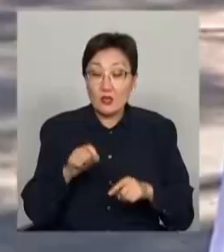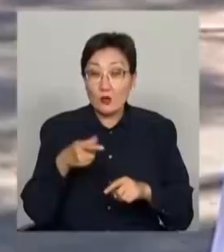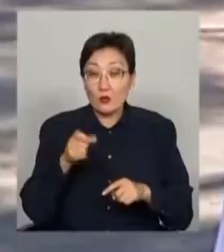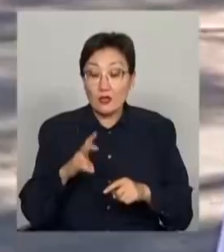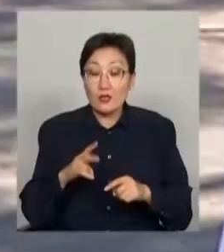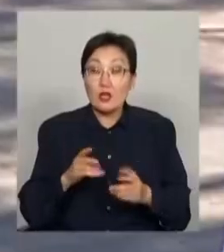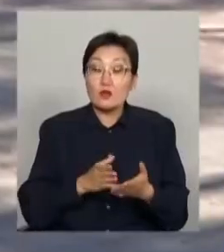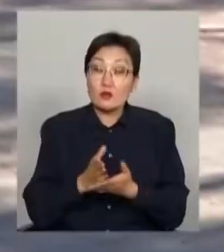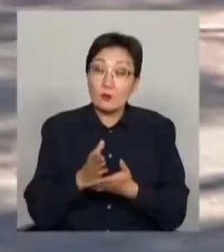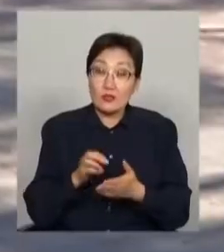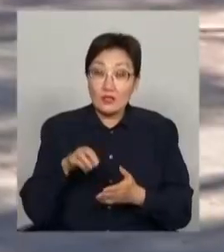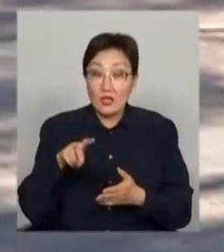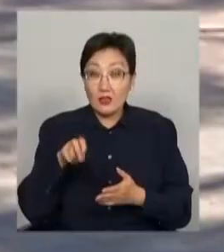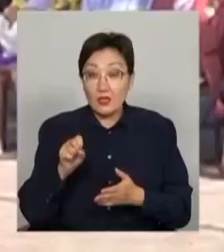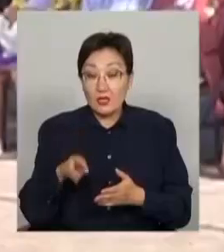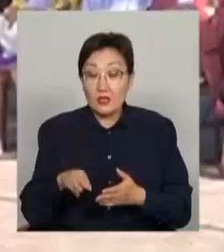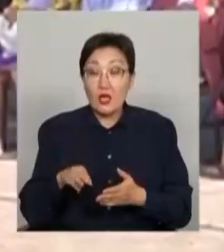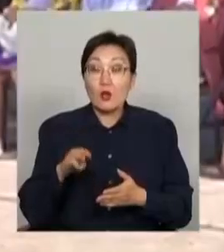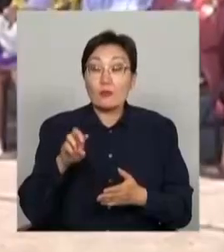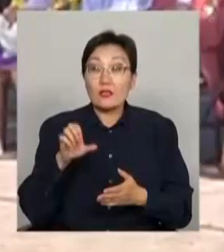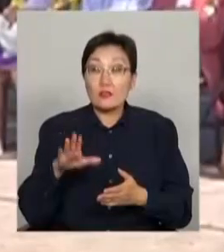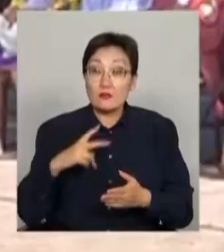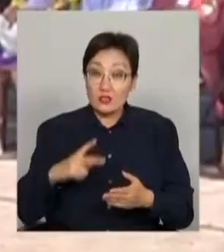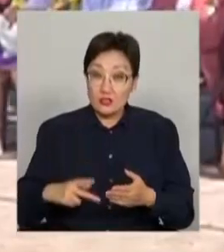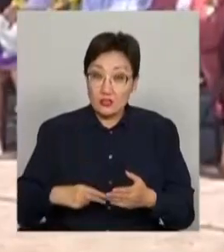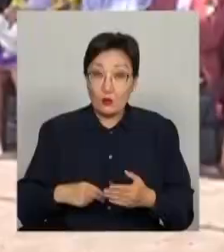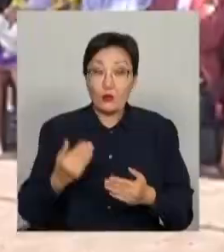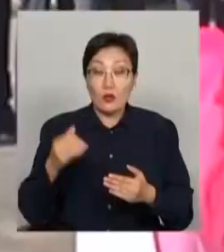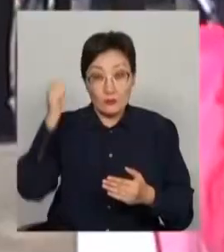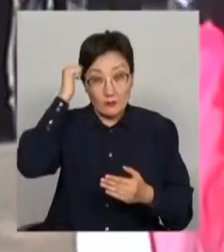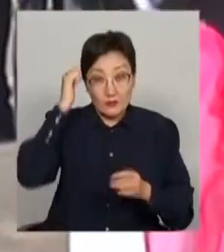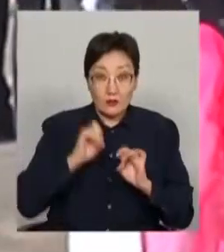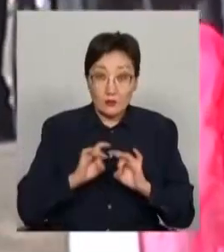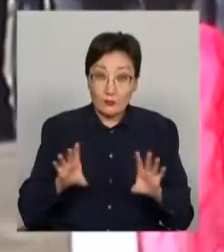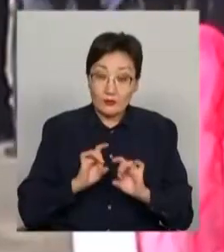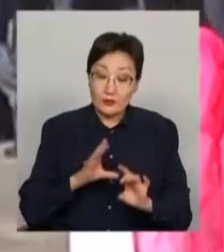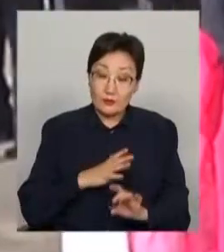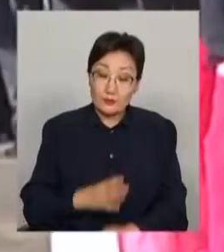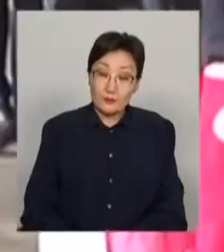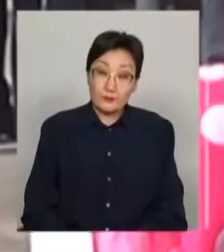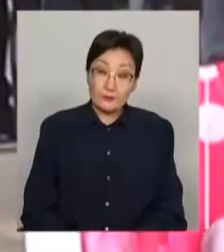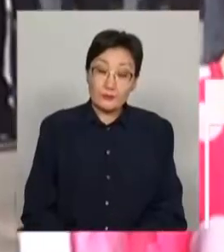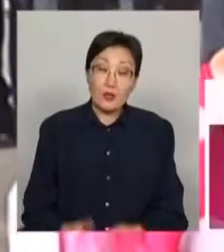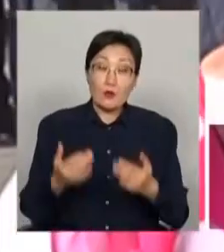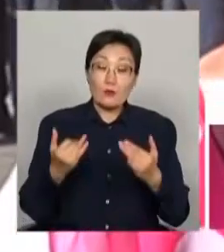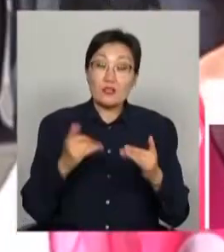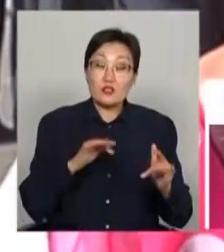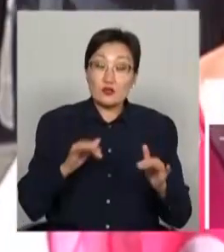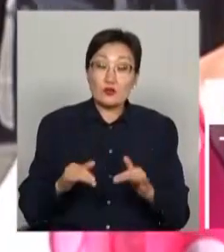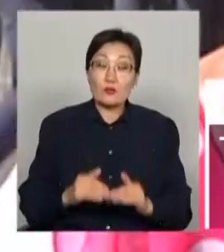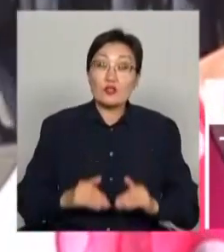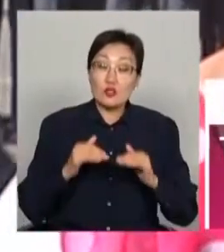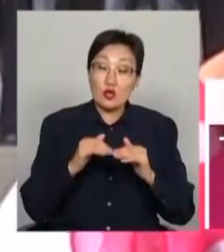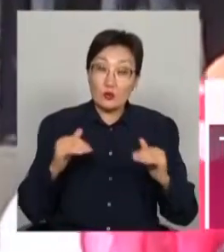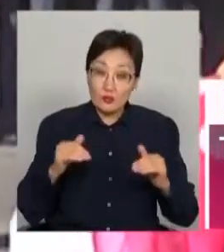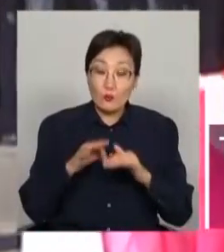соғысының ардагерлері мен Талғат Бегелдиновтың қыздары қатысып, естелік әңгімелерін бөлісті. Сегодняшнее мероприятие. Бүгінгі іс-шара жоғары